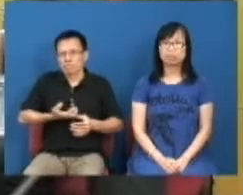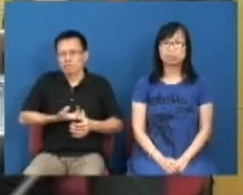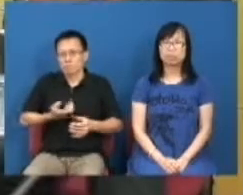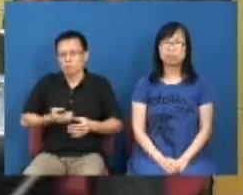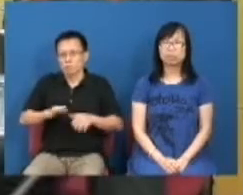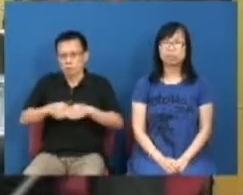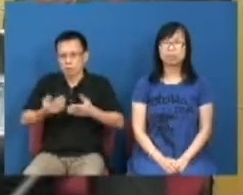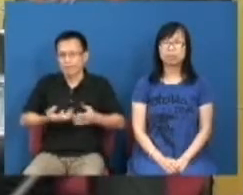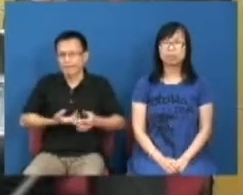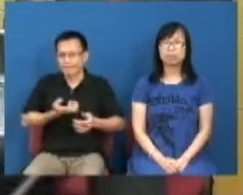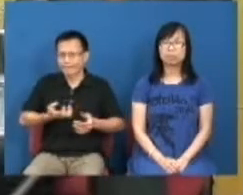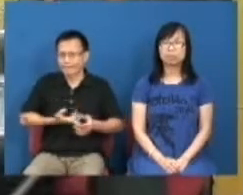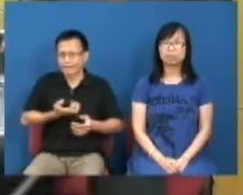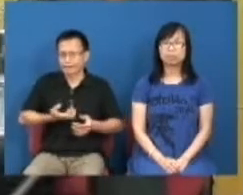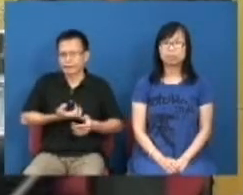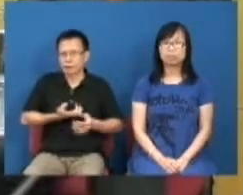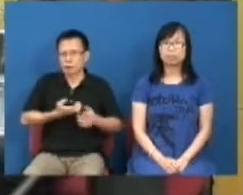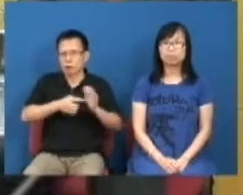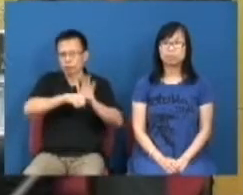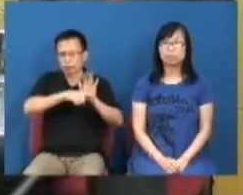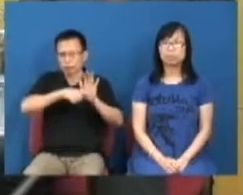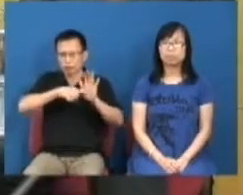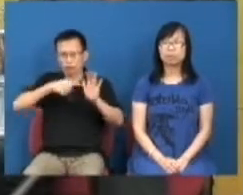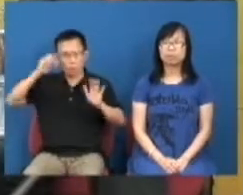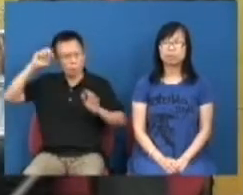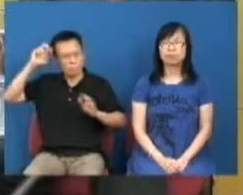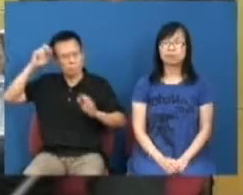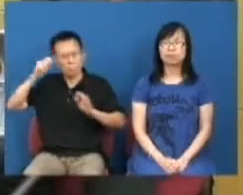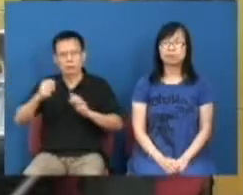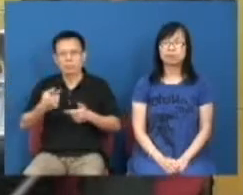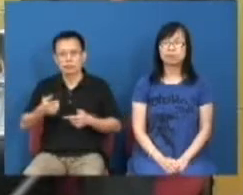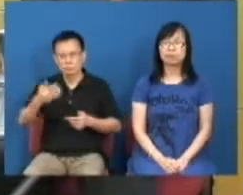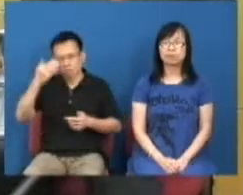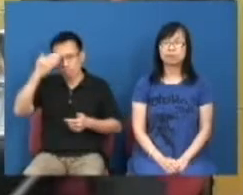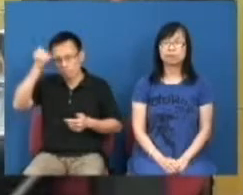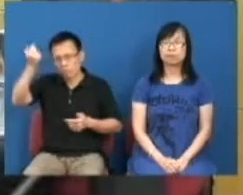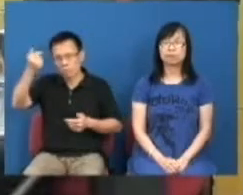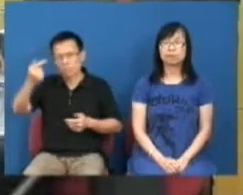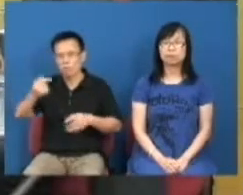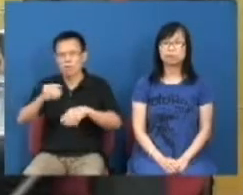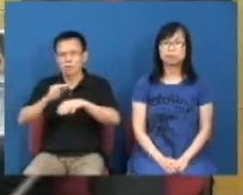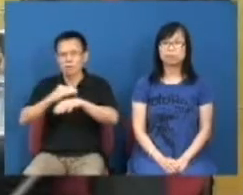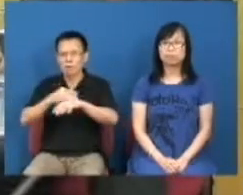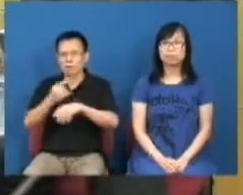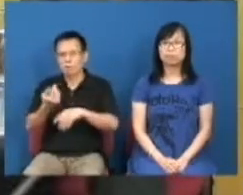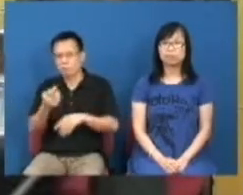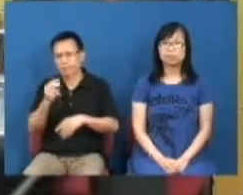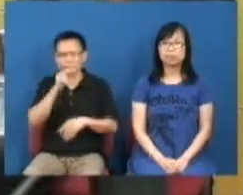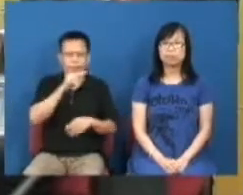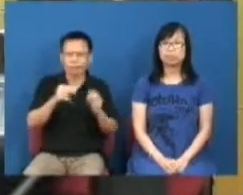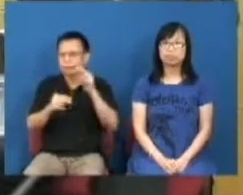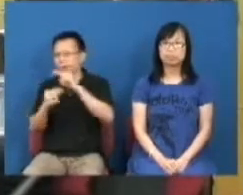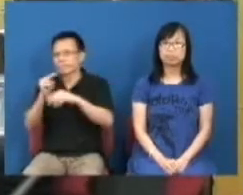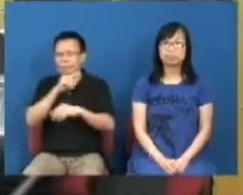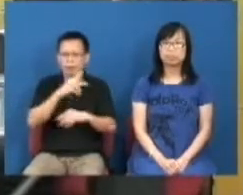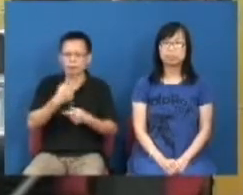開始就好多即係好負面嘅諗法啊。亦都好彩，咁啱啱線喺度左顧右盼嘅時候，就前